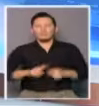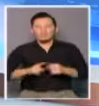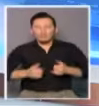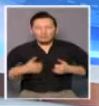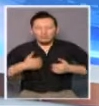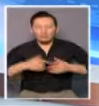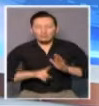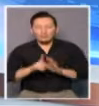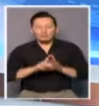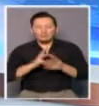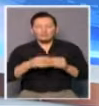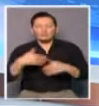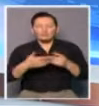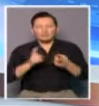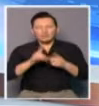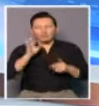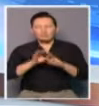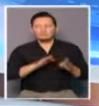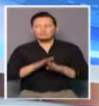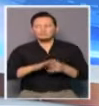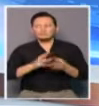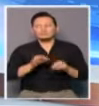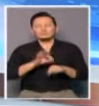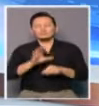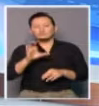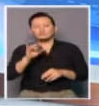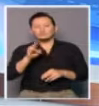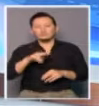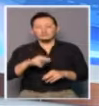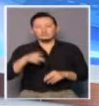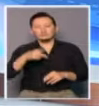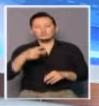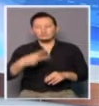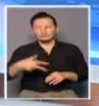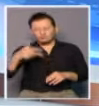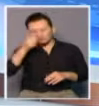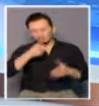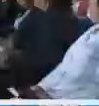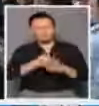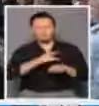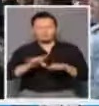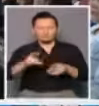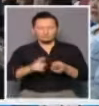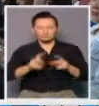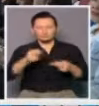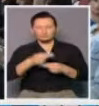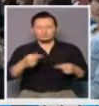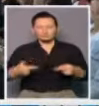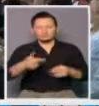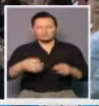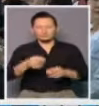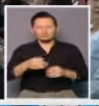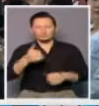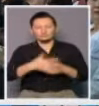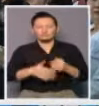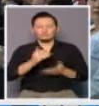стратегии ускорения для достижения цели прекращения эпидемии СПИДа к 2030 году. Под таким названием сегодня в Атырауском областном центре